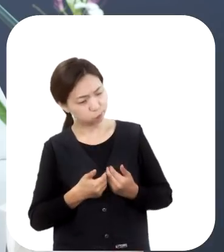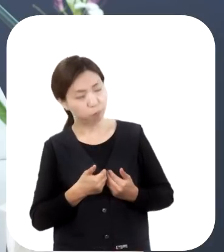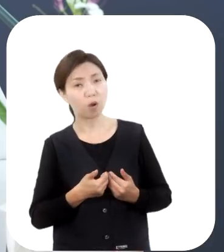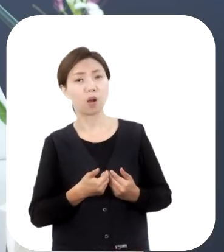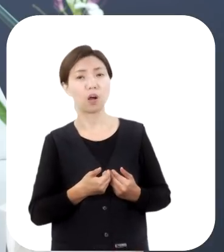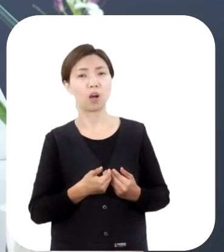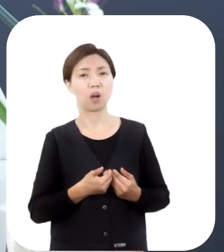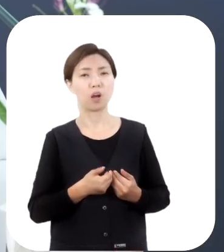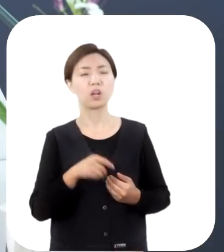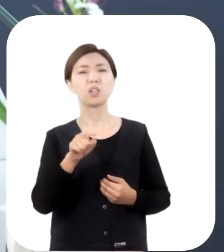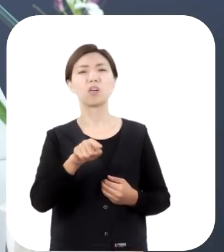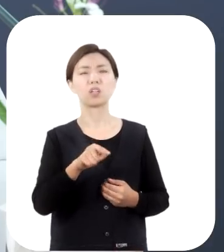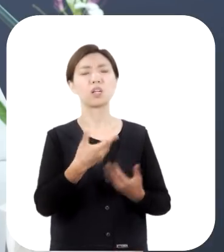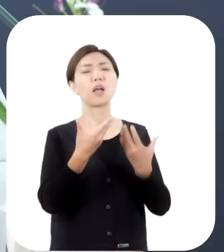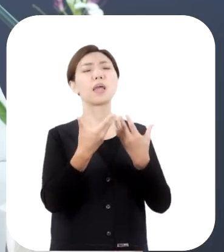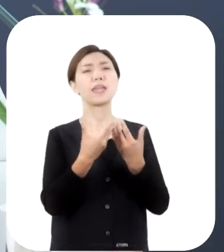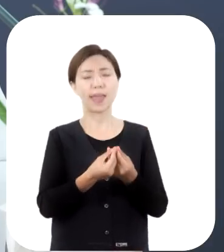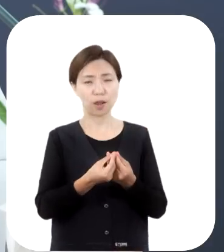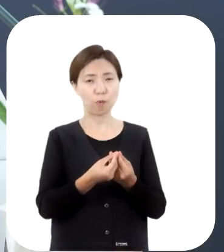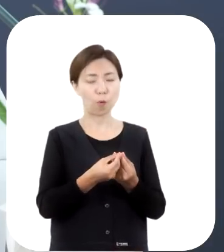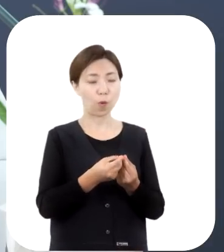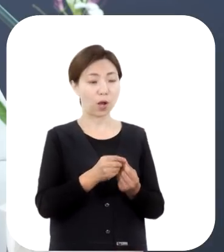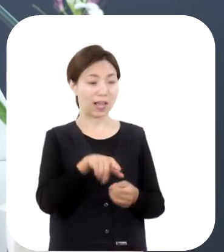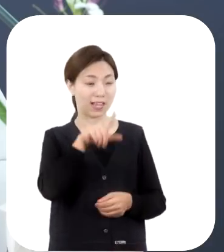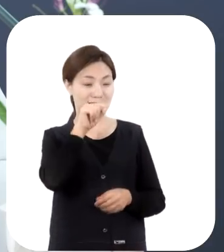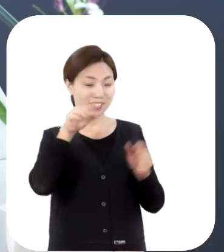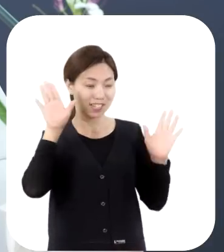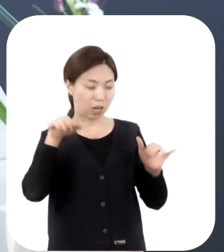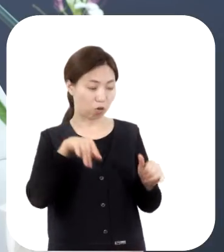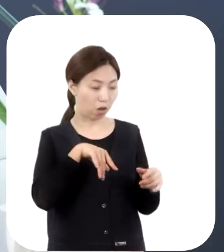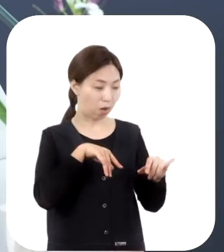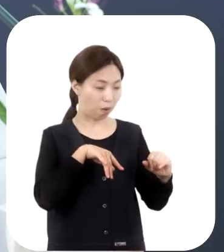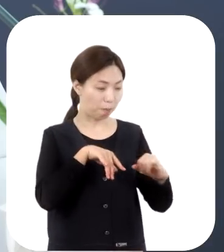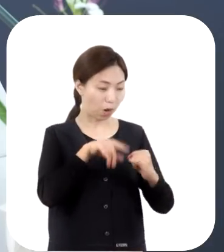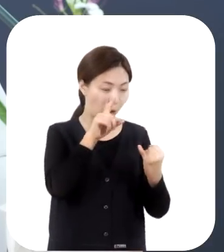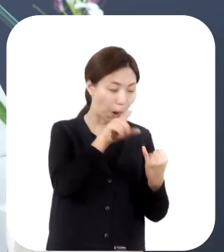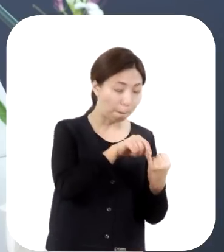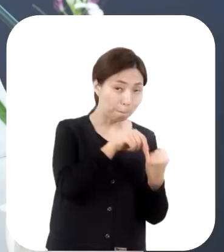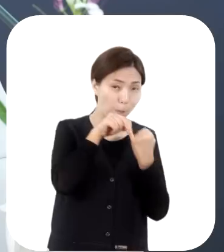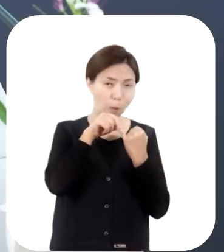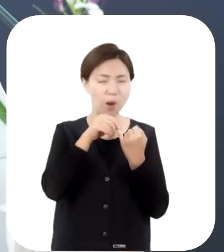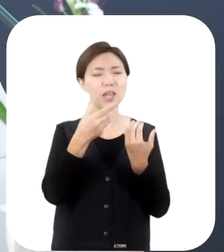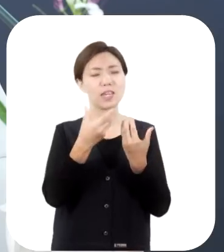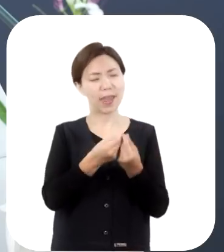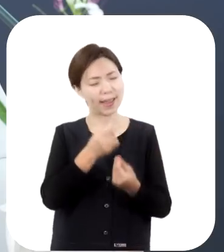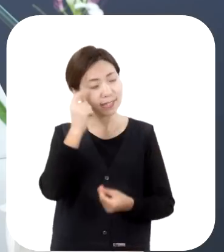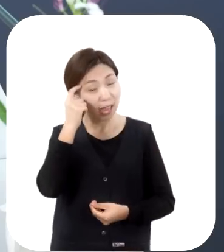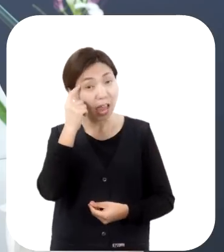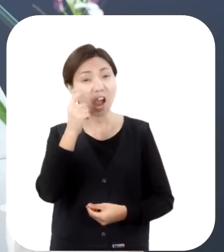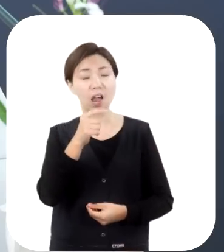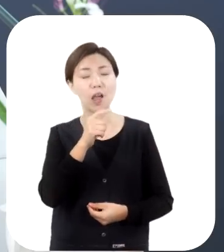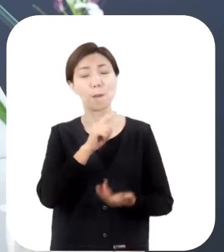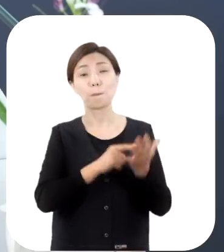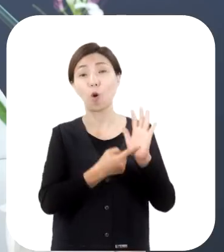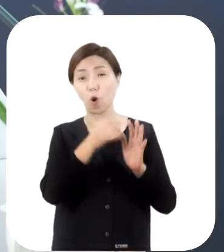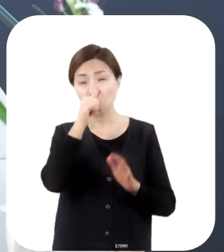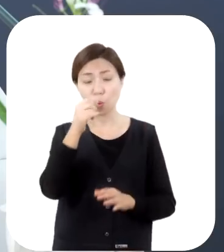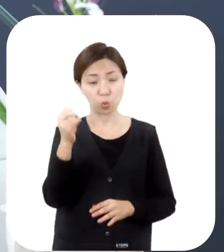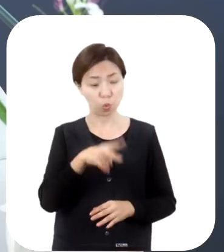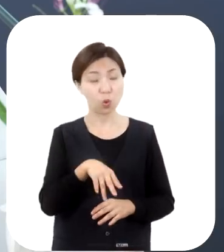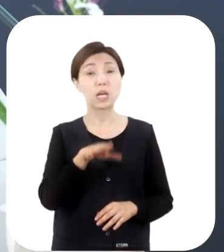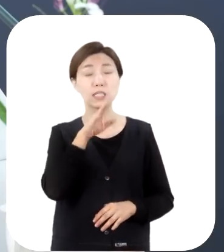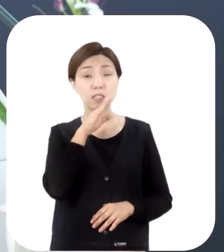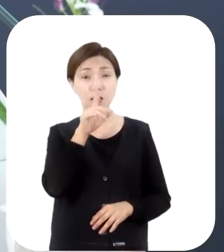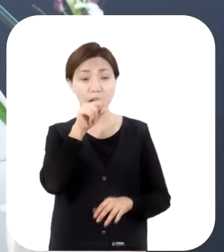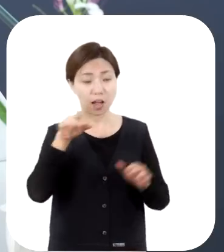것으로 새가 벌레를 쪼아먹는 것으로 표현해질 수도 있고 또 새가 벌레를 쪼아먹는 것을 보고